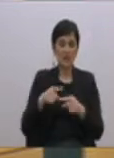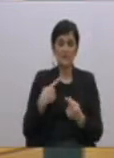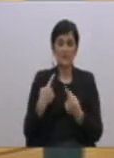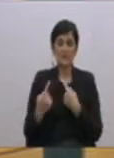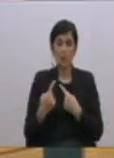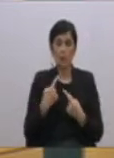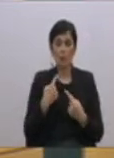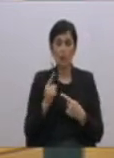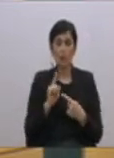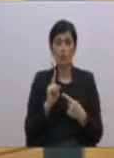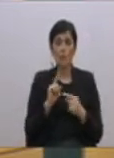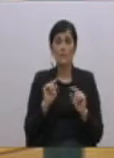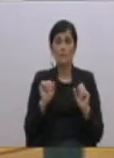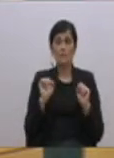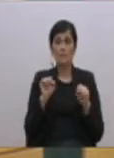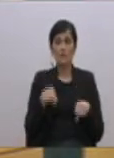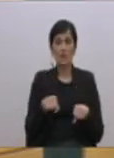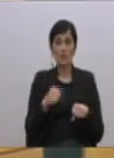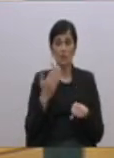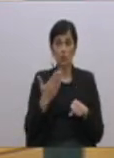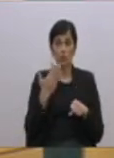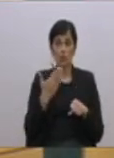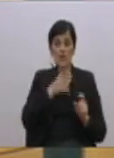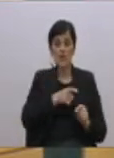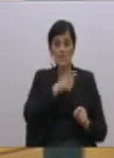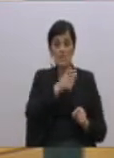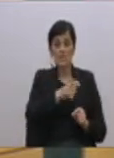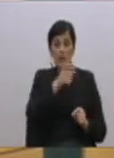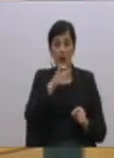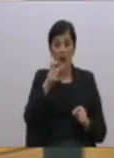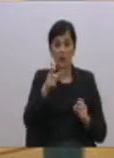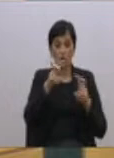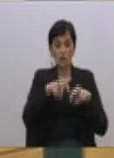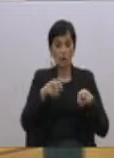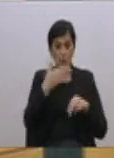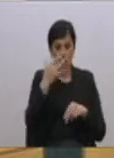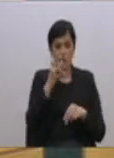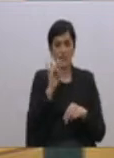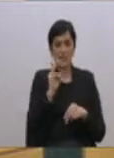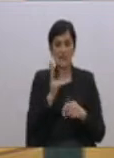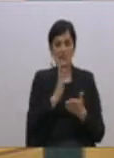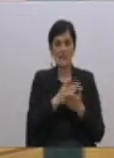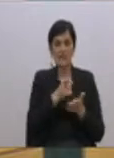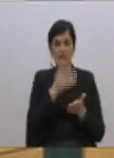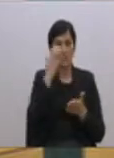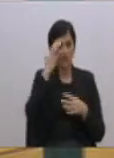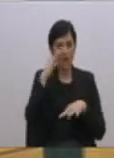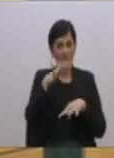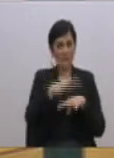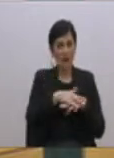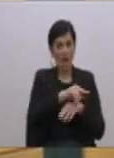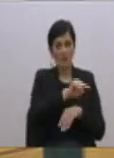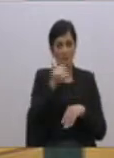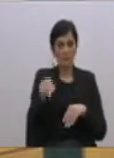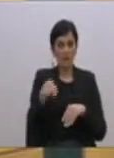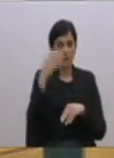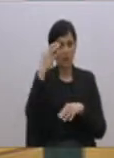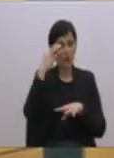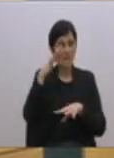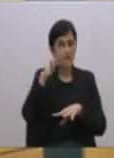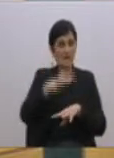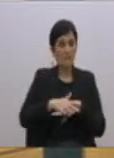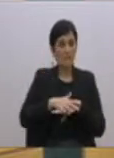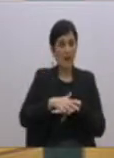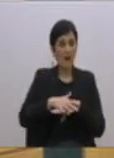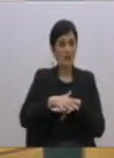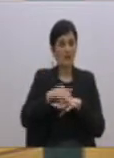რომ შესაძლებელია თუ კი იარაღის პერიოდული შემოწმების რისკი იმისი, რომ მან გადაინაცვლოს შავბაზარზე და შავბაზარზე